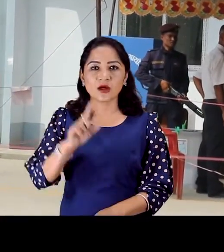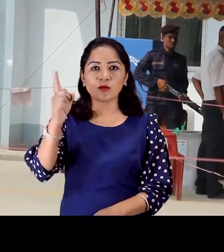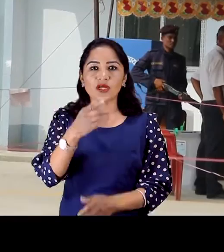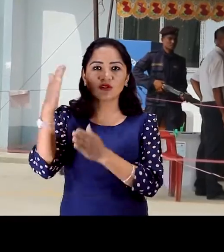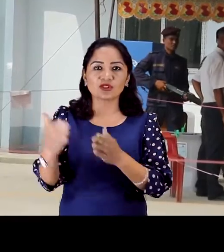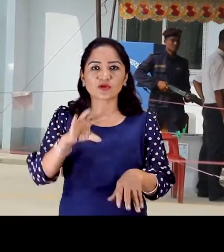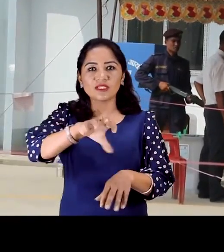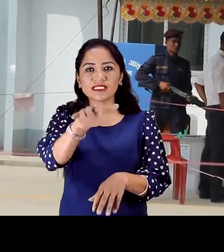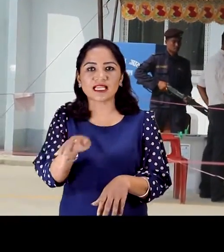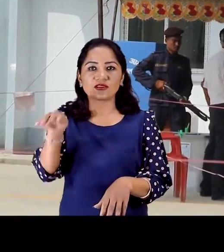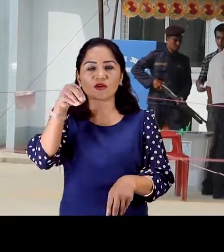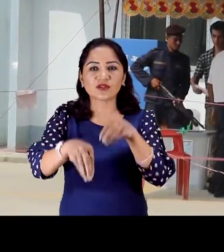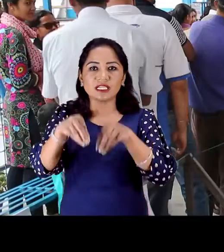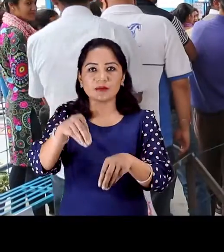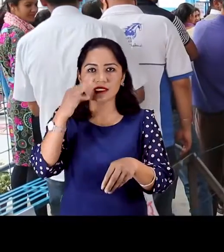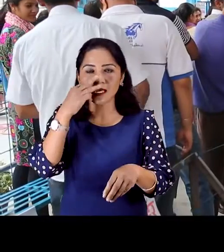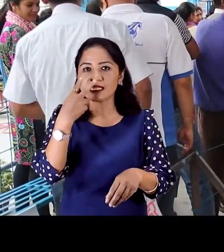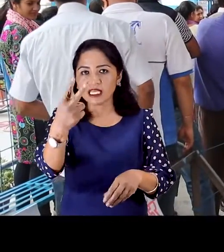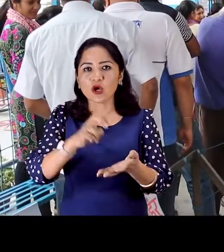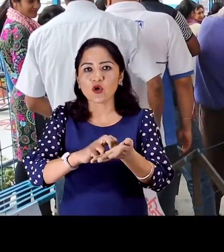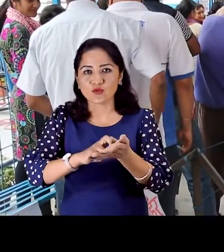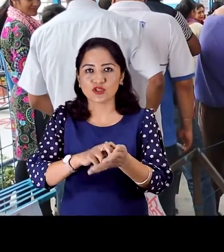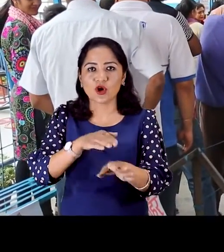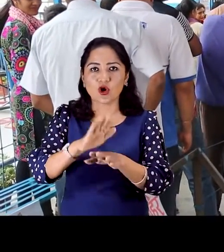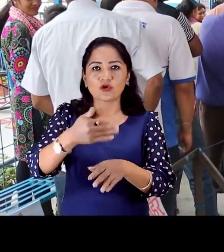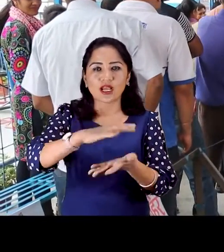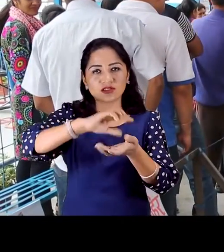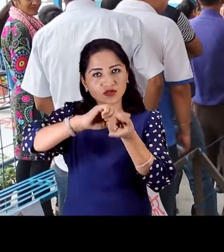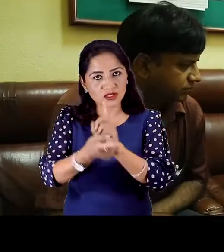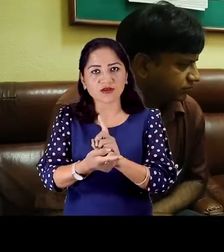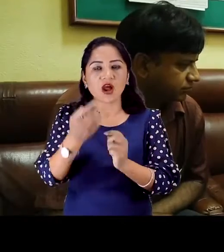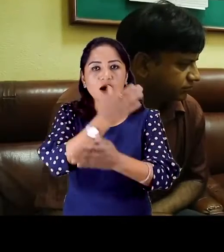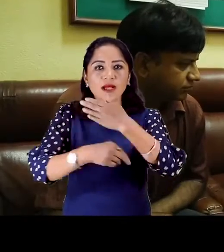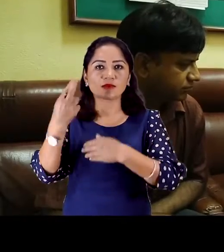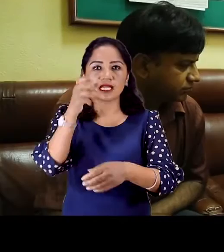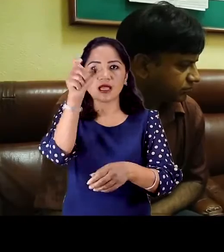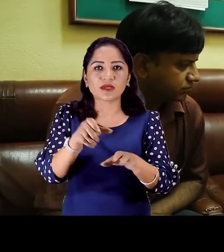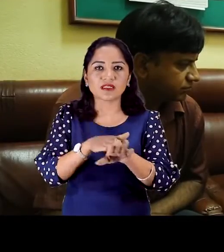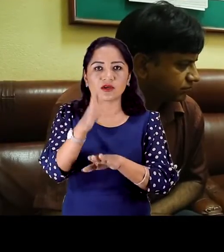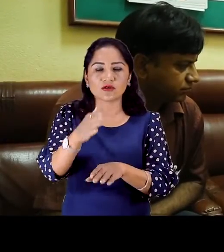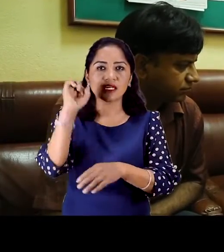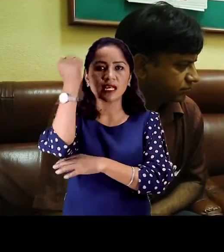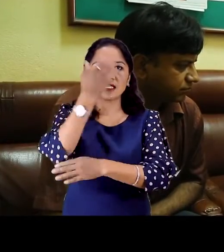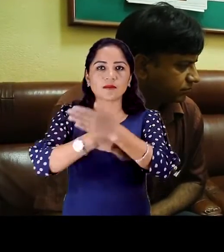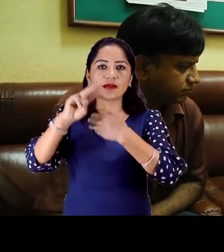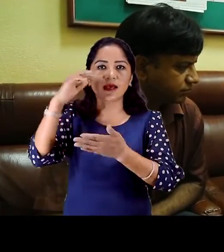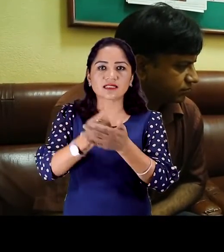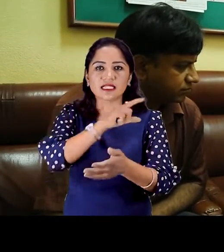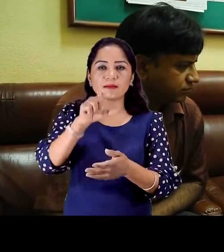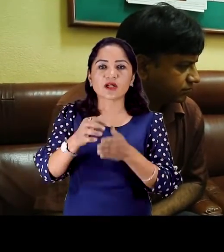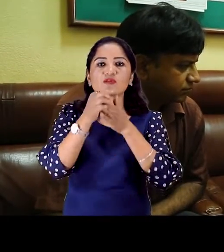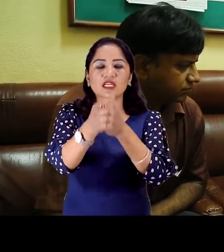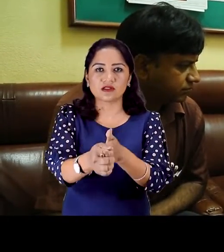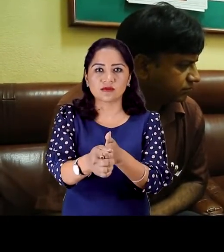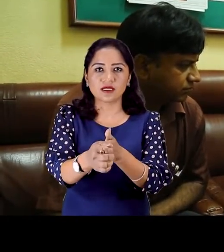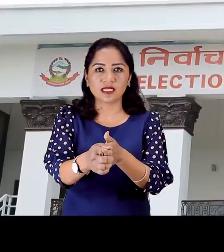पहिलो चरण को इस्तानी निकायको निर्वाचन मा देख्येका कमी कमजोरी हरलाई स्वाच्याउन अपांग ताभैका व्यक्ति हुरले राष्ट्य अपांग महासंग